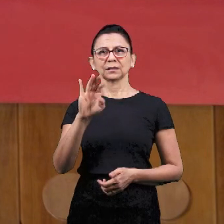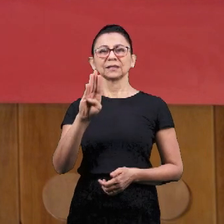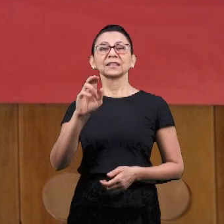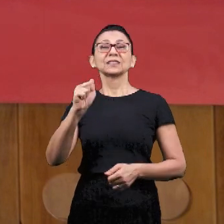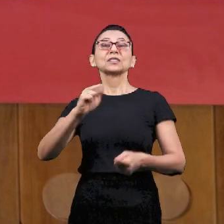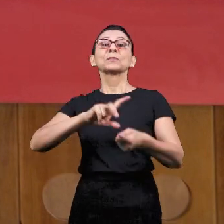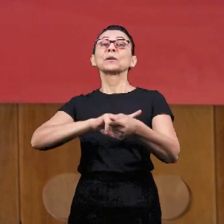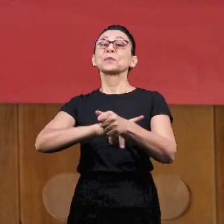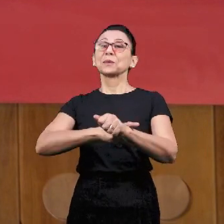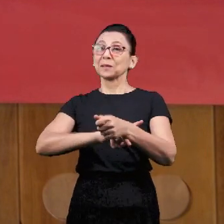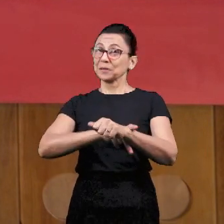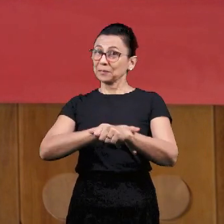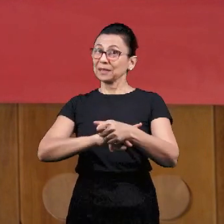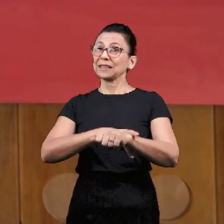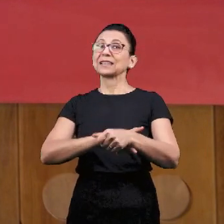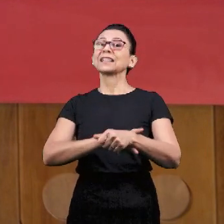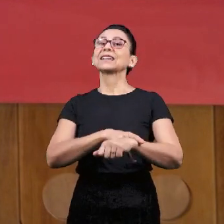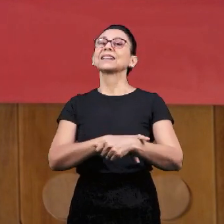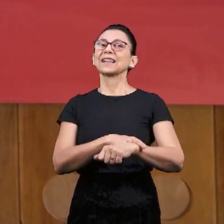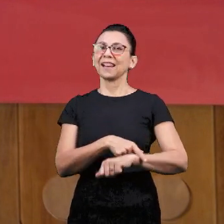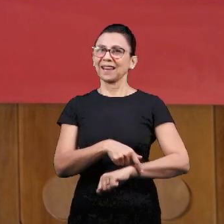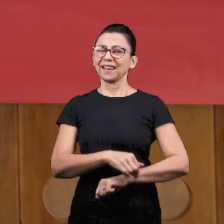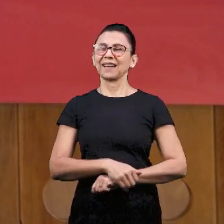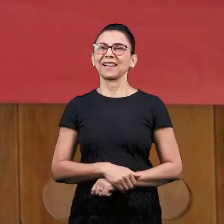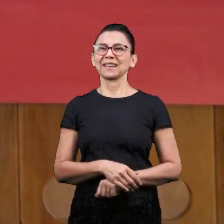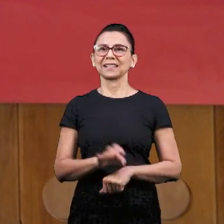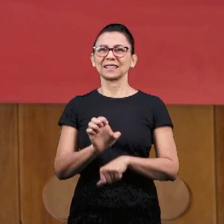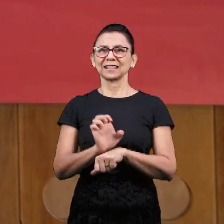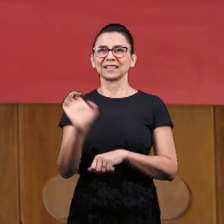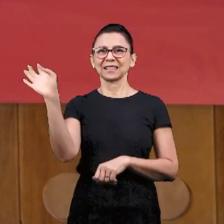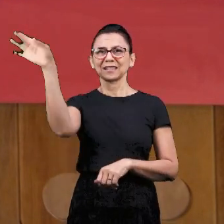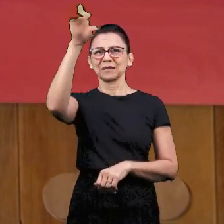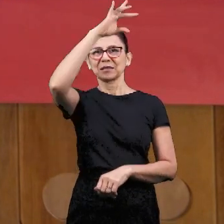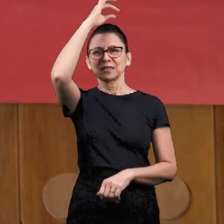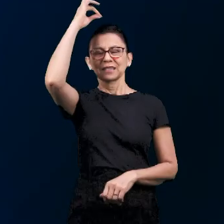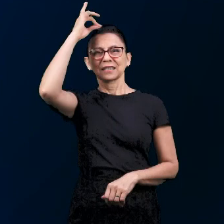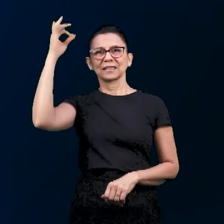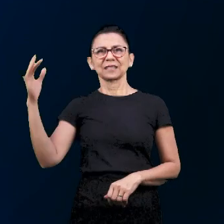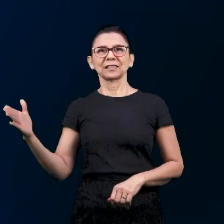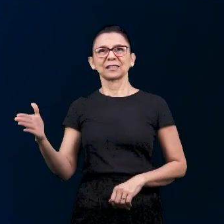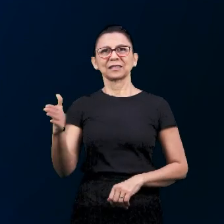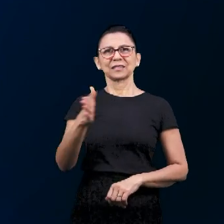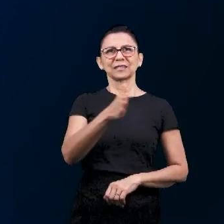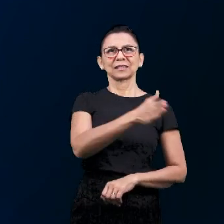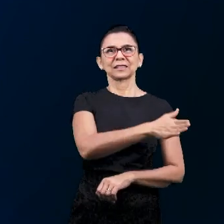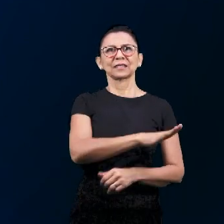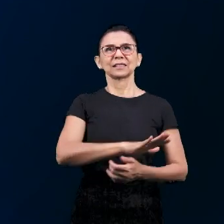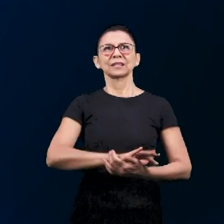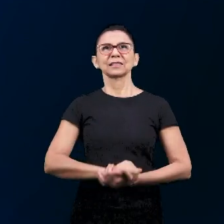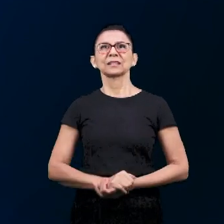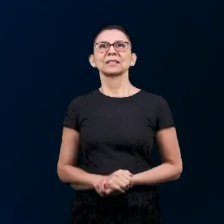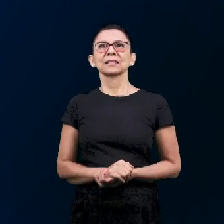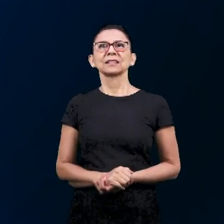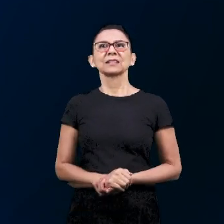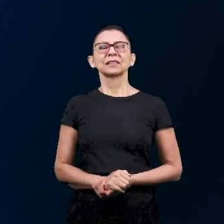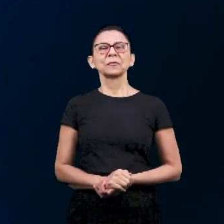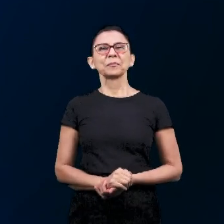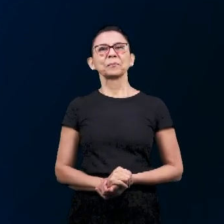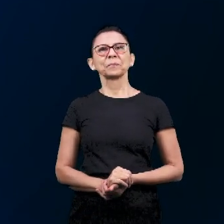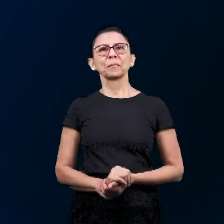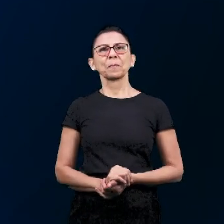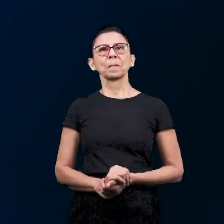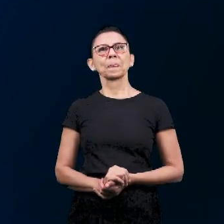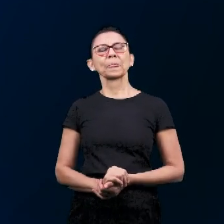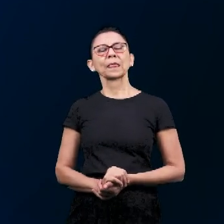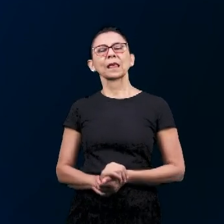Espírito Santo, Brésil. Victor Gonçalves. La figure qui plus ressemble le Seigneur Jésus comme homme,